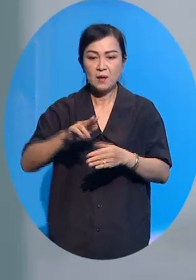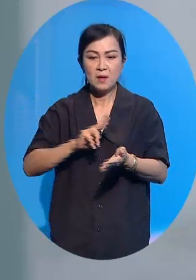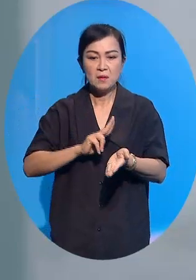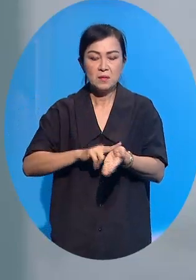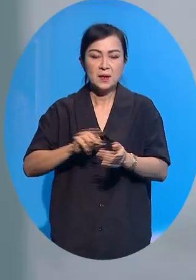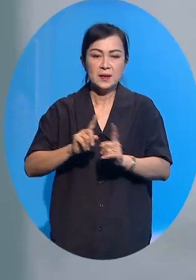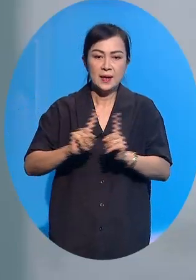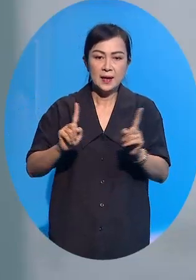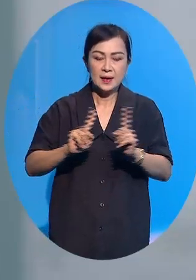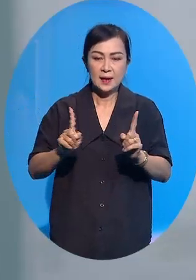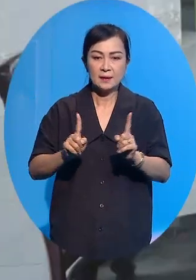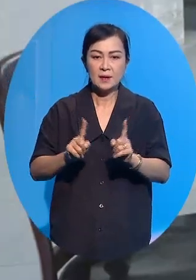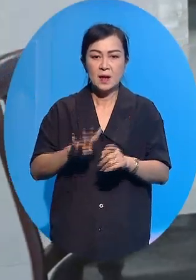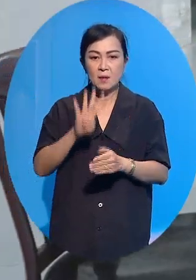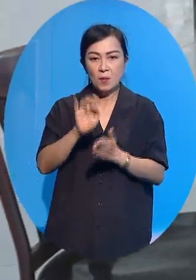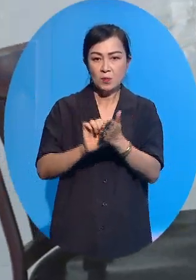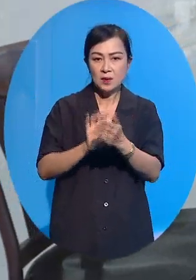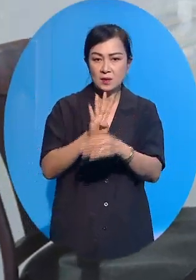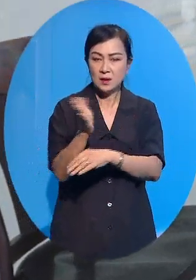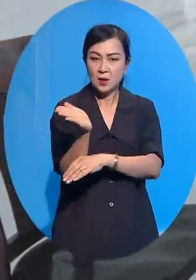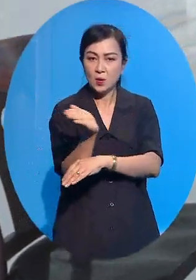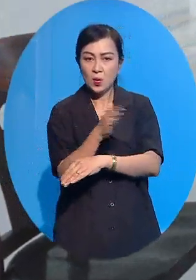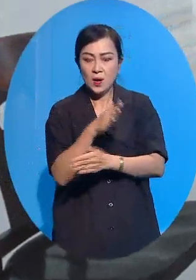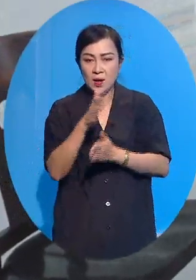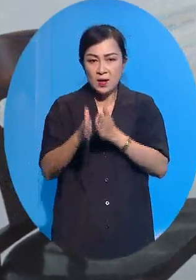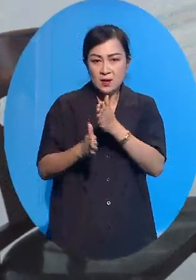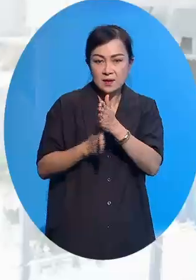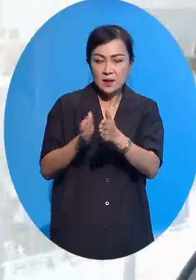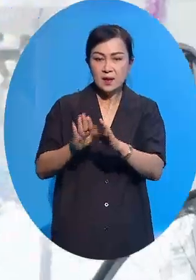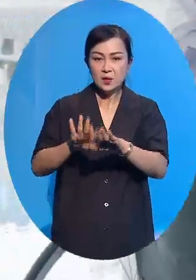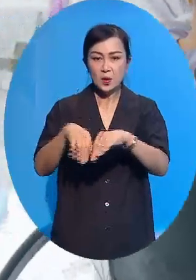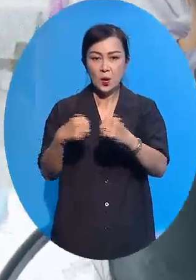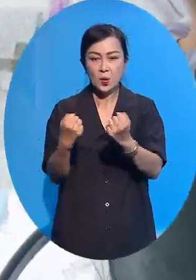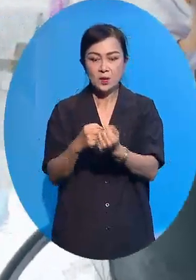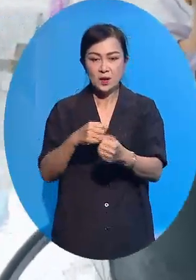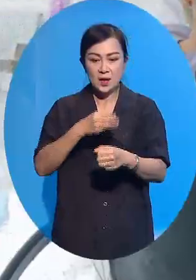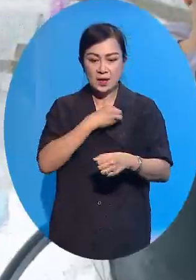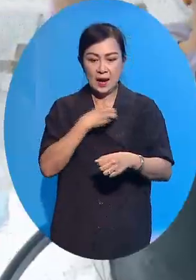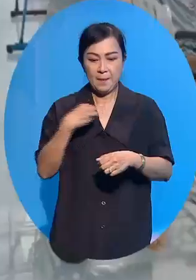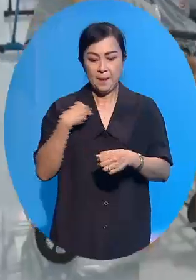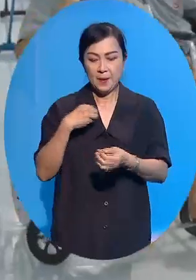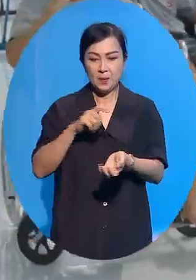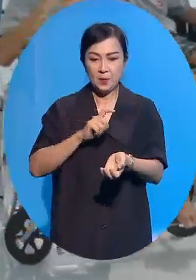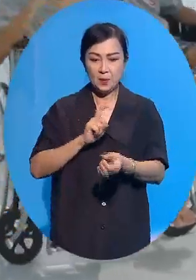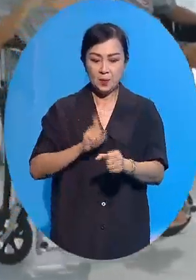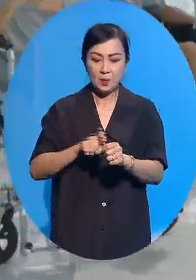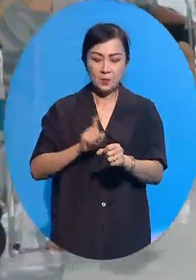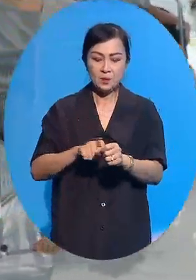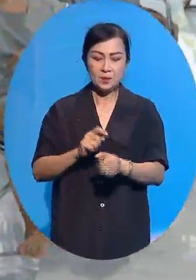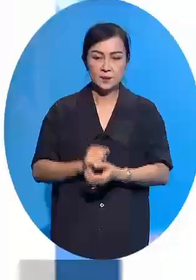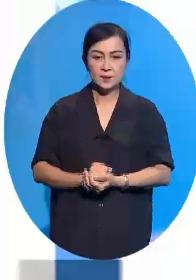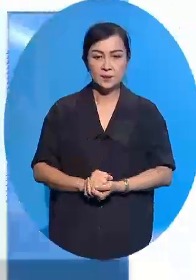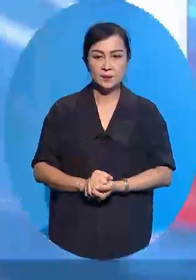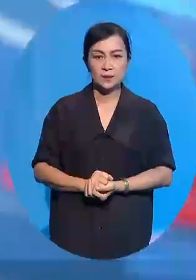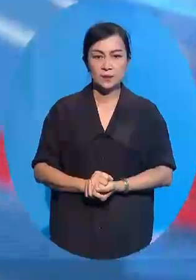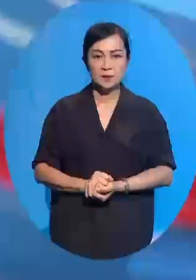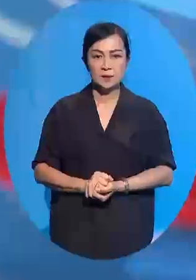ốm. Cũng trong ngày 4 tháng 4 vừa qua, chuyến xe tử tế đã tổ chức buổi khám bệnh cho các cụ.